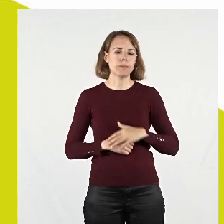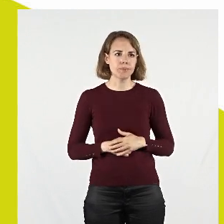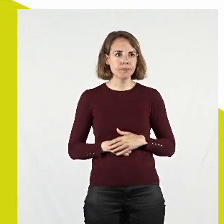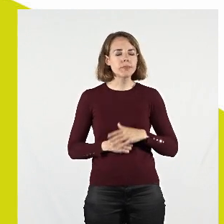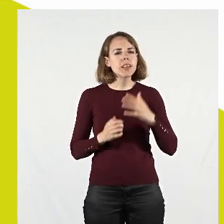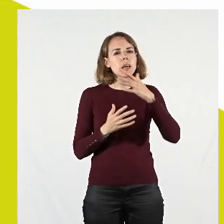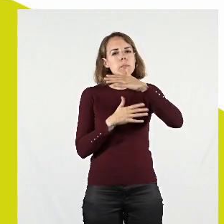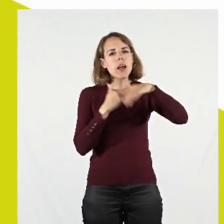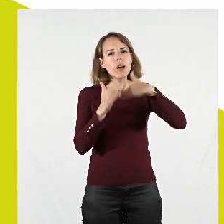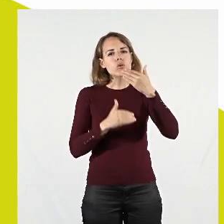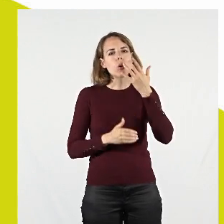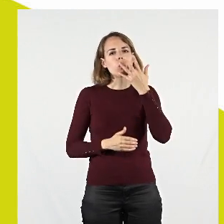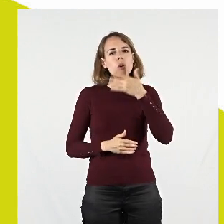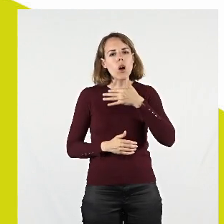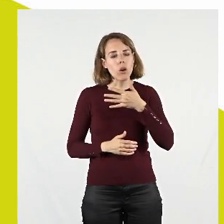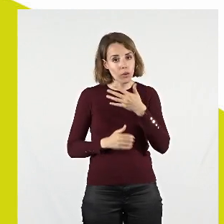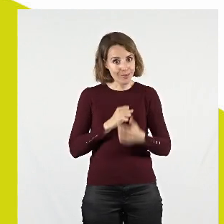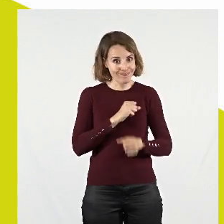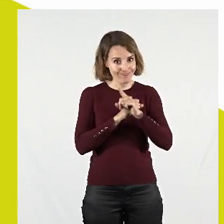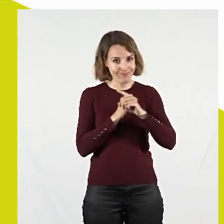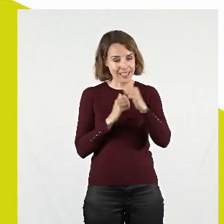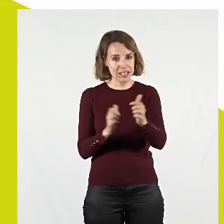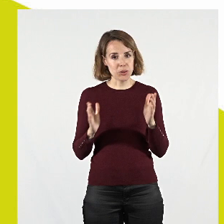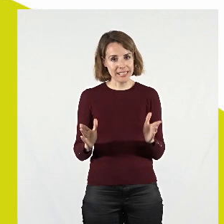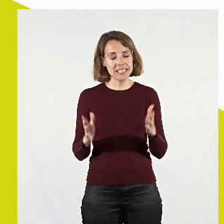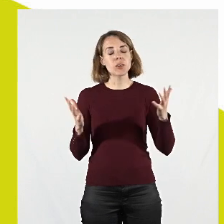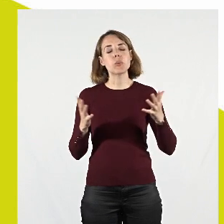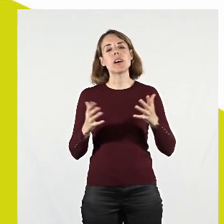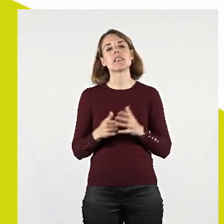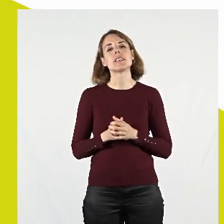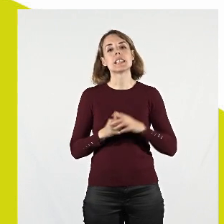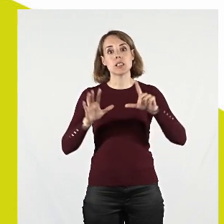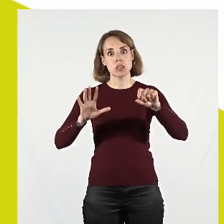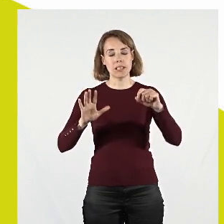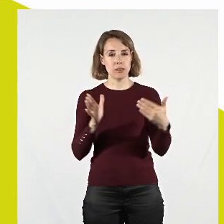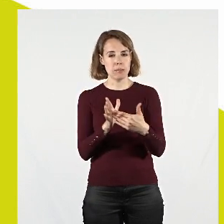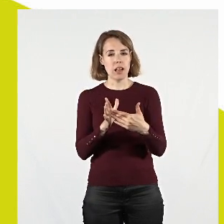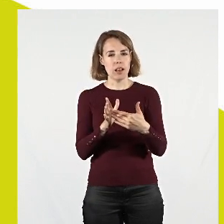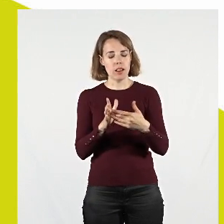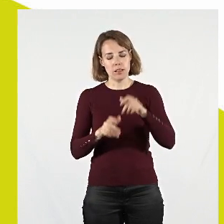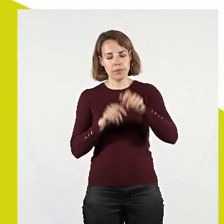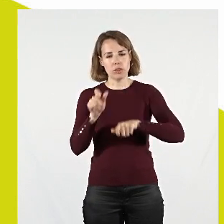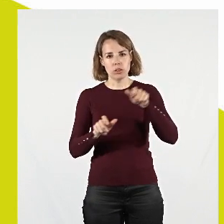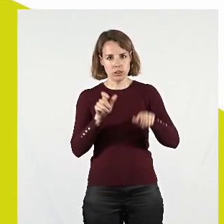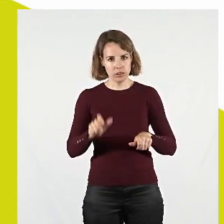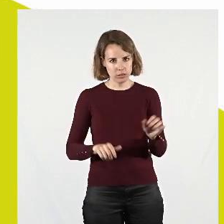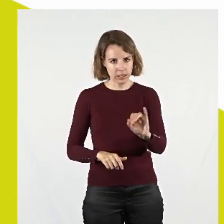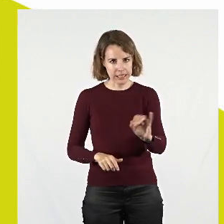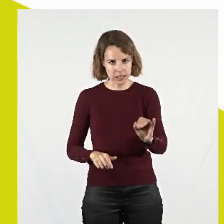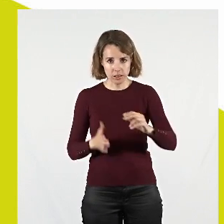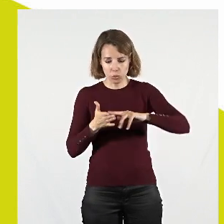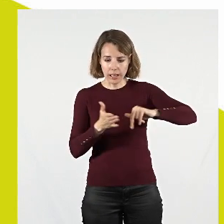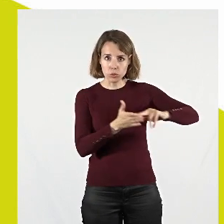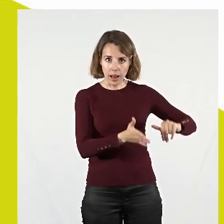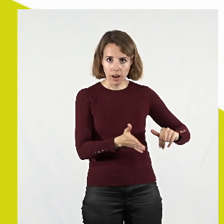peu étonnante, qui est celle des 70 000 personnes qui sont soit des contractuels qui exercent dans des établissements